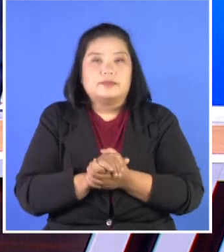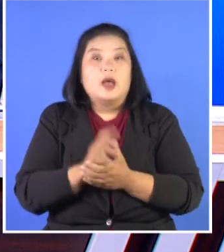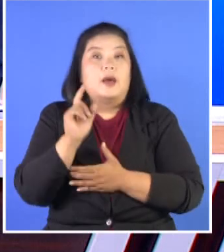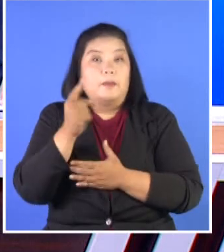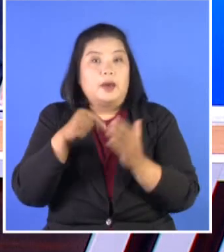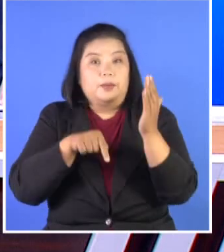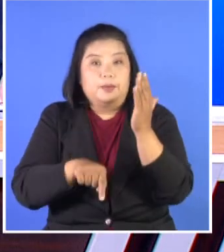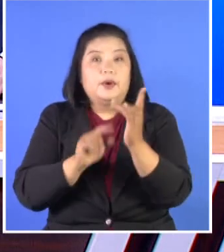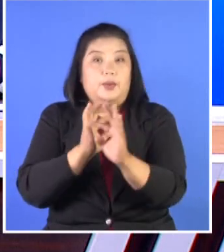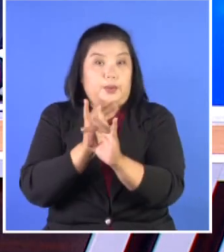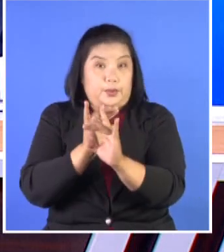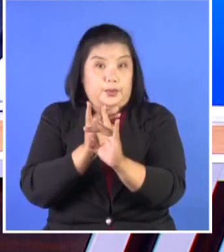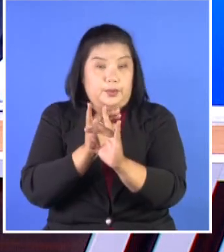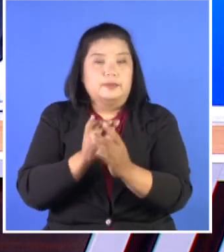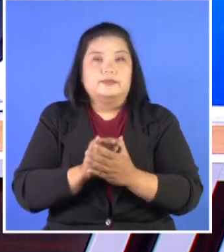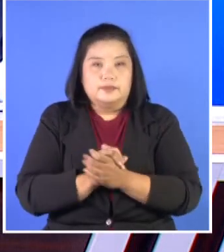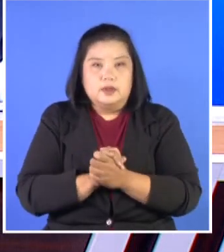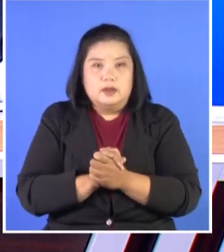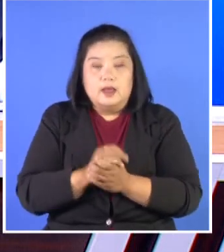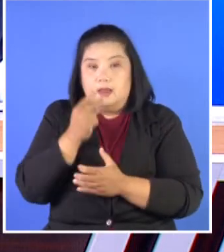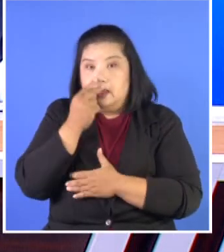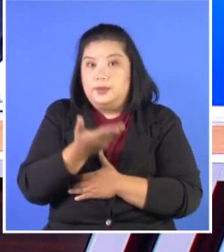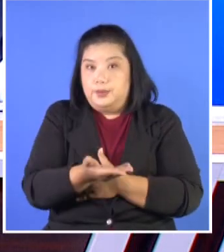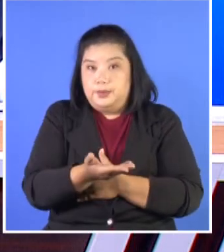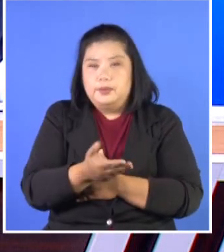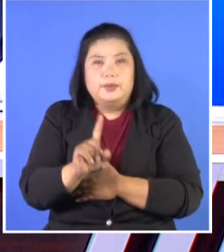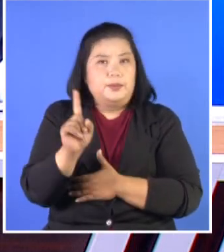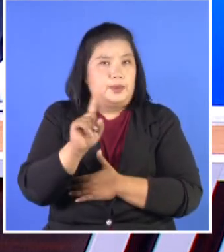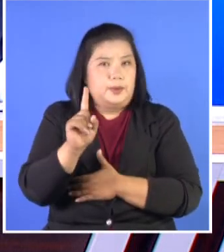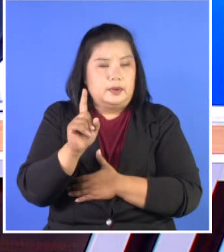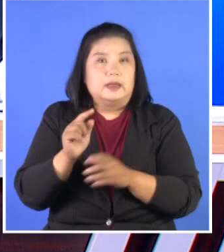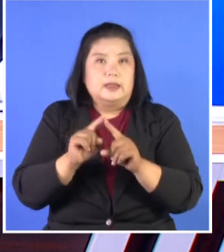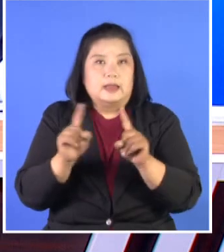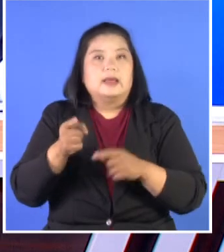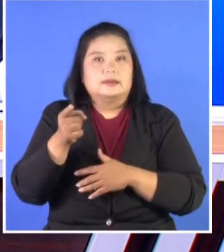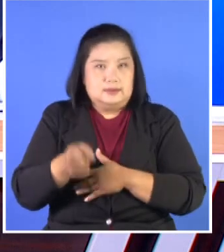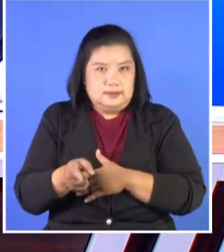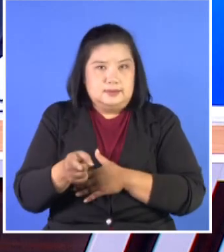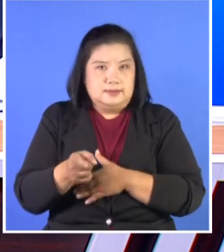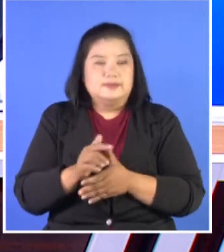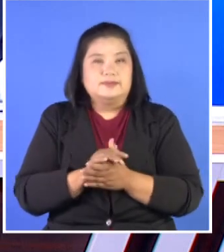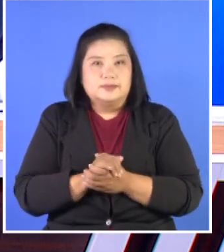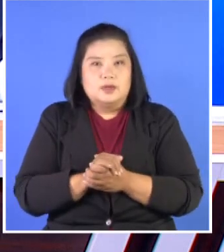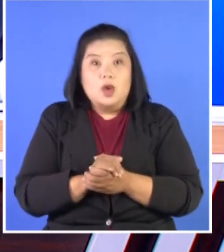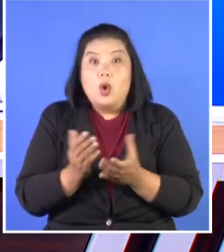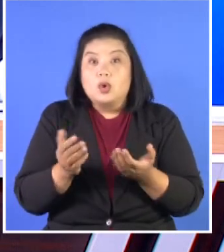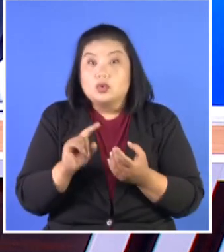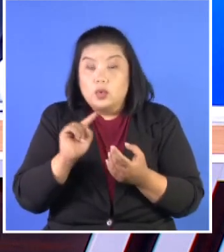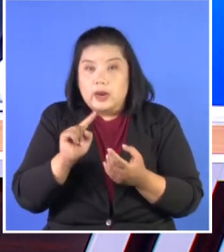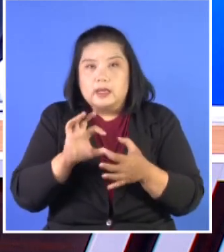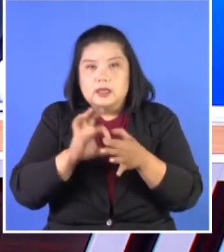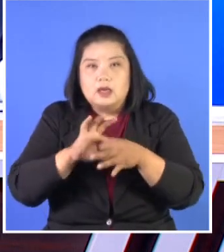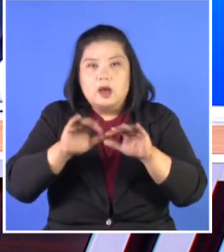ท่านผู้ชมดูนะครับนะครับภาพต่อไปนี้มันเกิดขึ้นได้อย่างไรแต่ว่ามันเกิดขึ้นแล้วนะลูกมะพร้าว